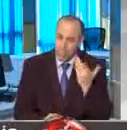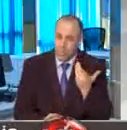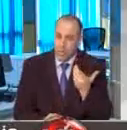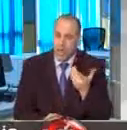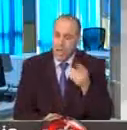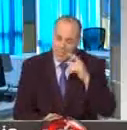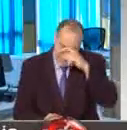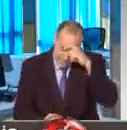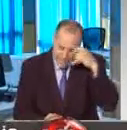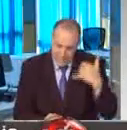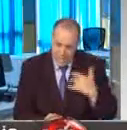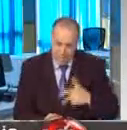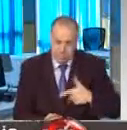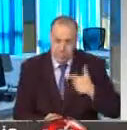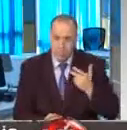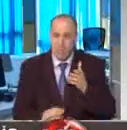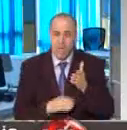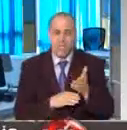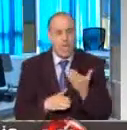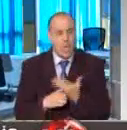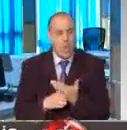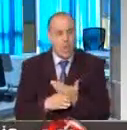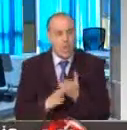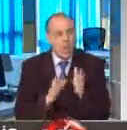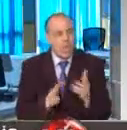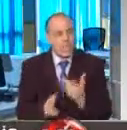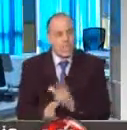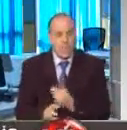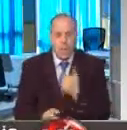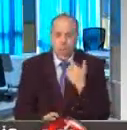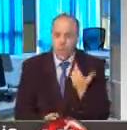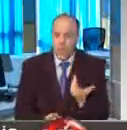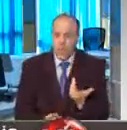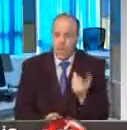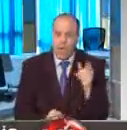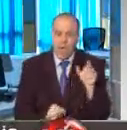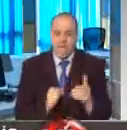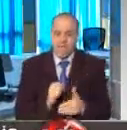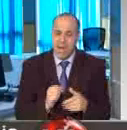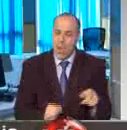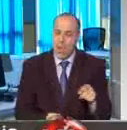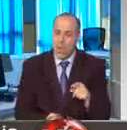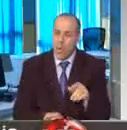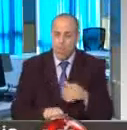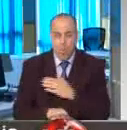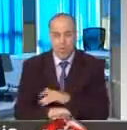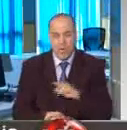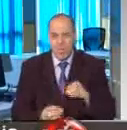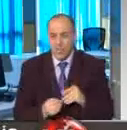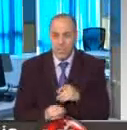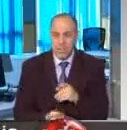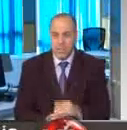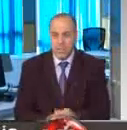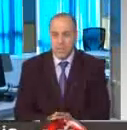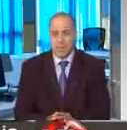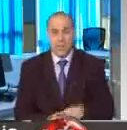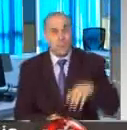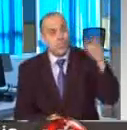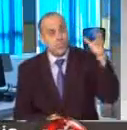مأساة العبور إلى المدرسة والمستشفى، وكذا الحال للفلاحين والموظفين.